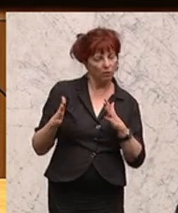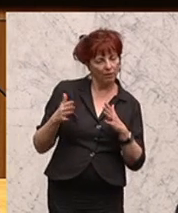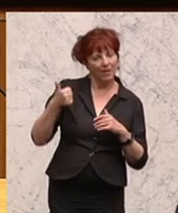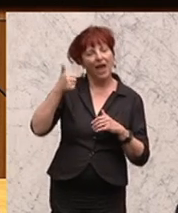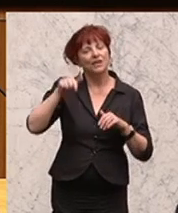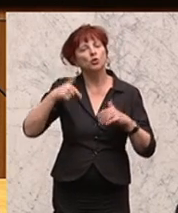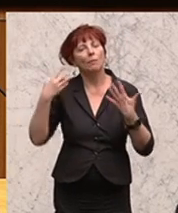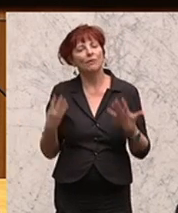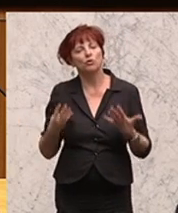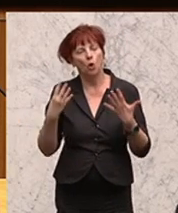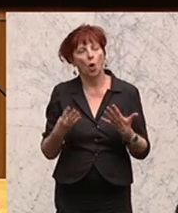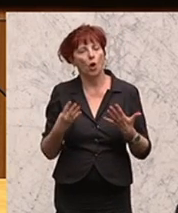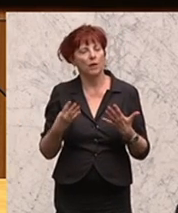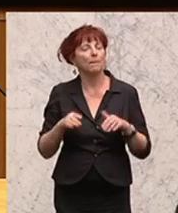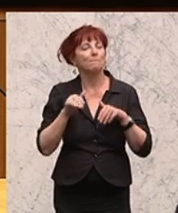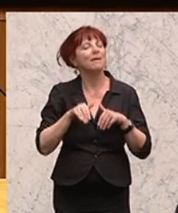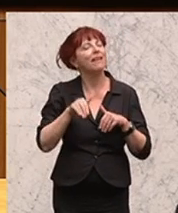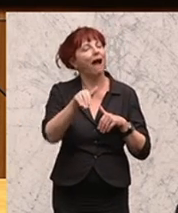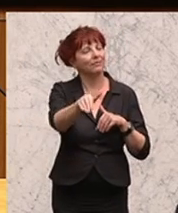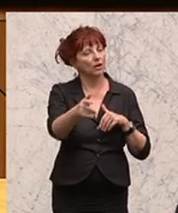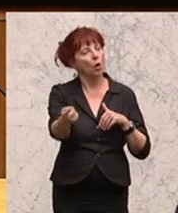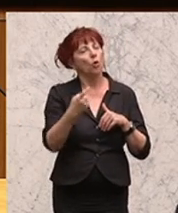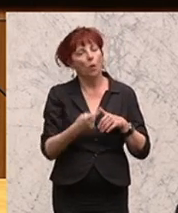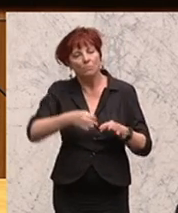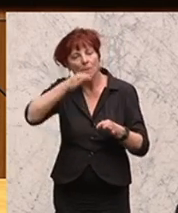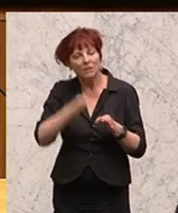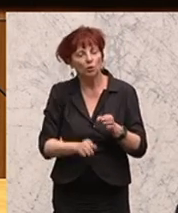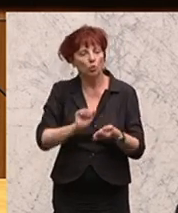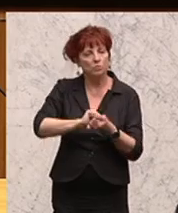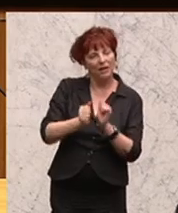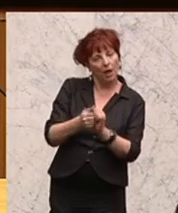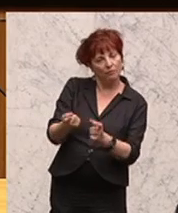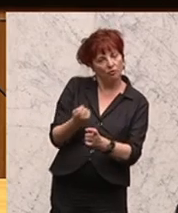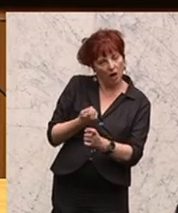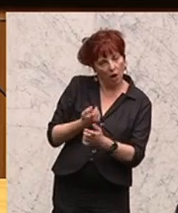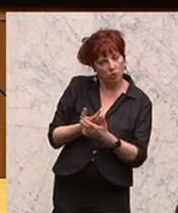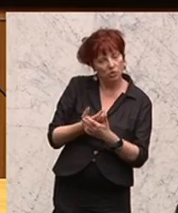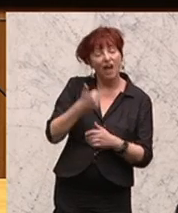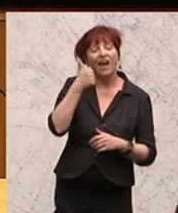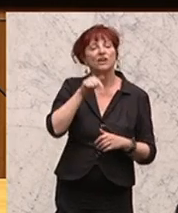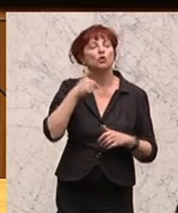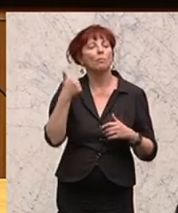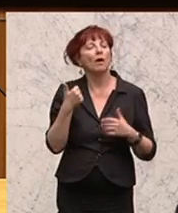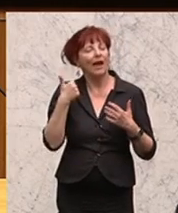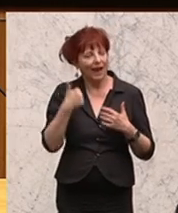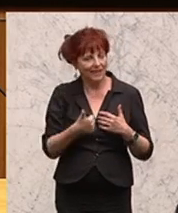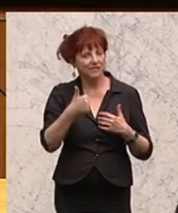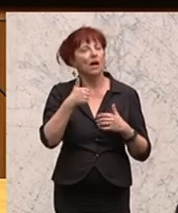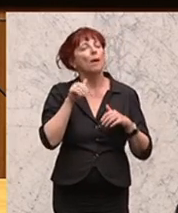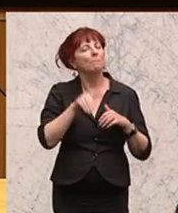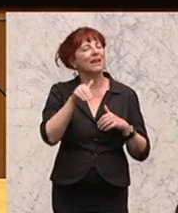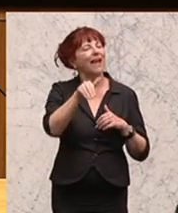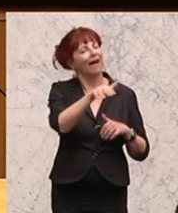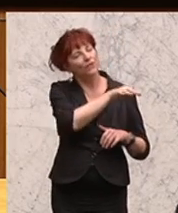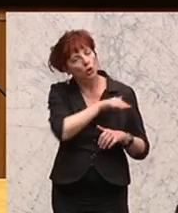1,9 Milliarden aus der Betrugsbekämpfung. Weitere 1,1 Milliarden aus den Bereichen, die auch Sie von den Oppositionsparteien immer